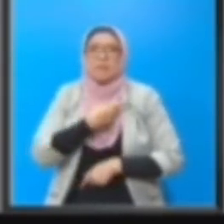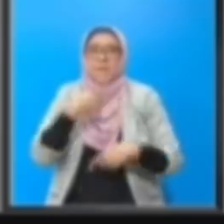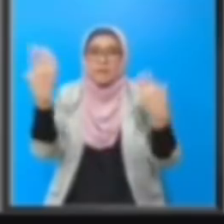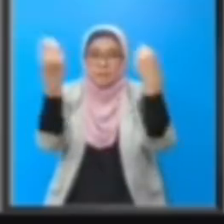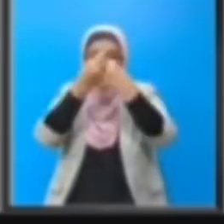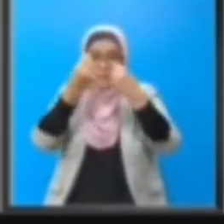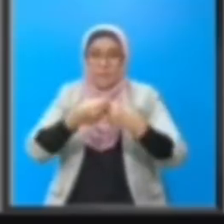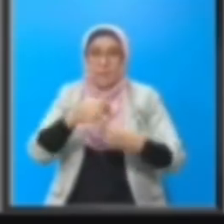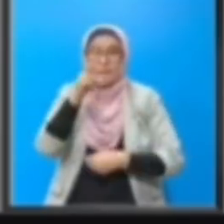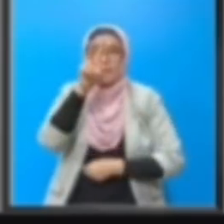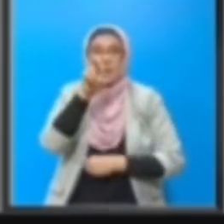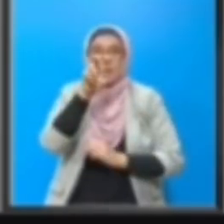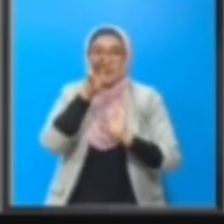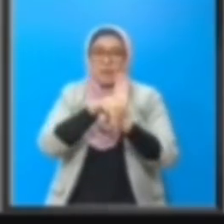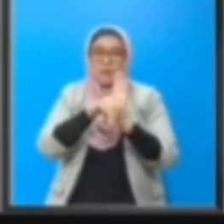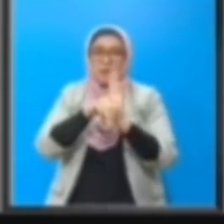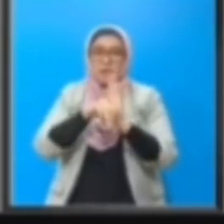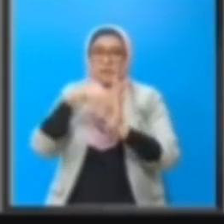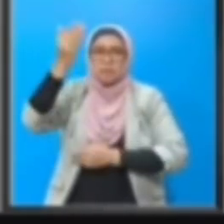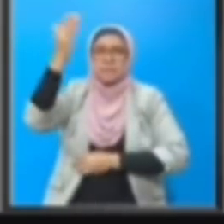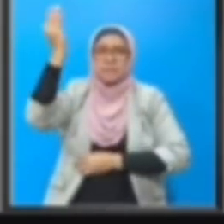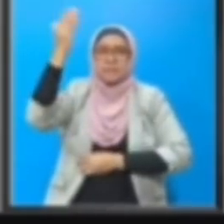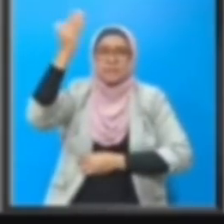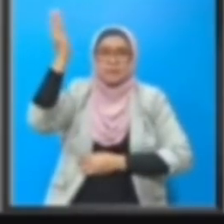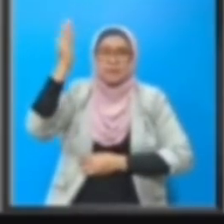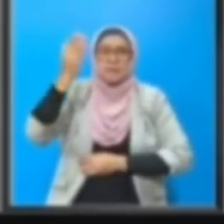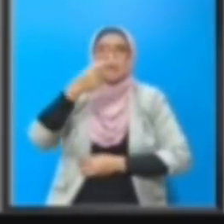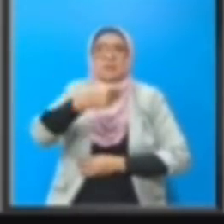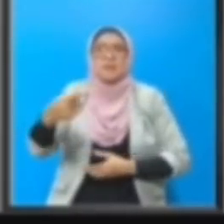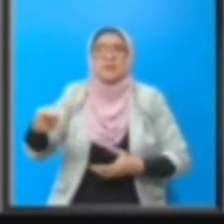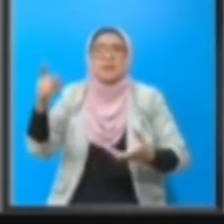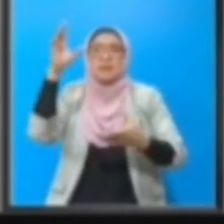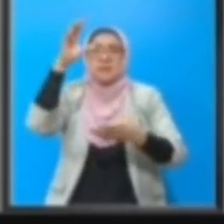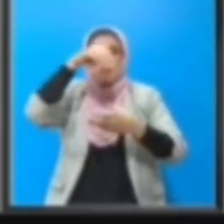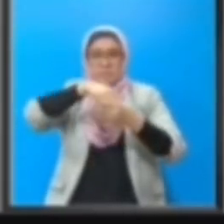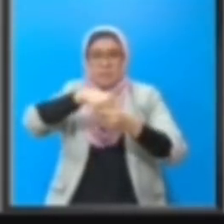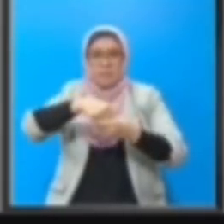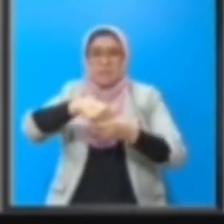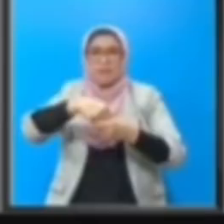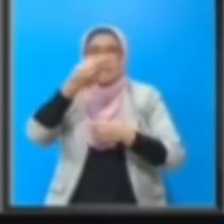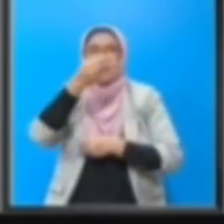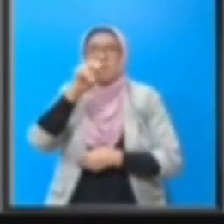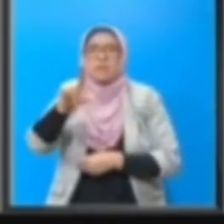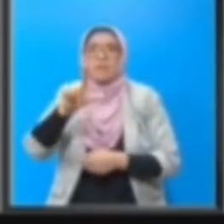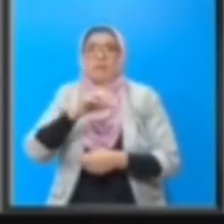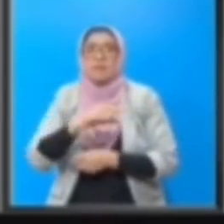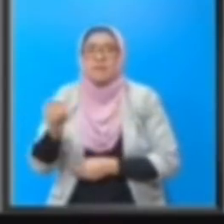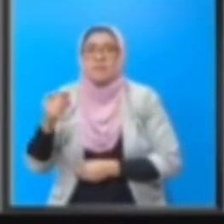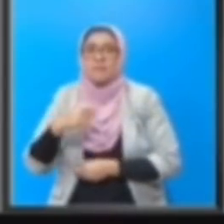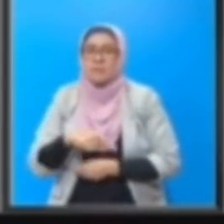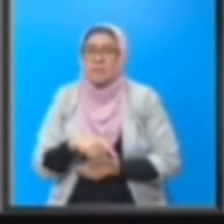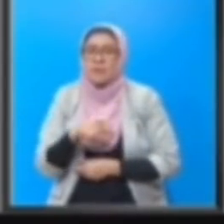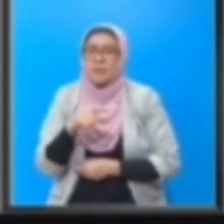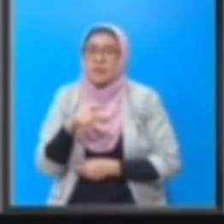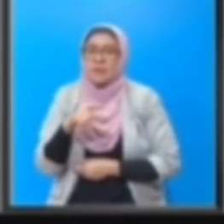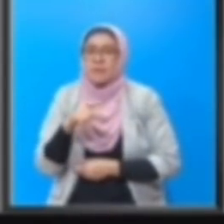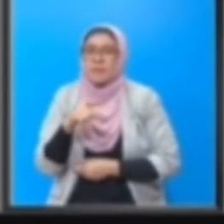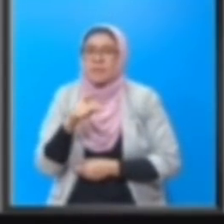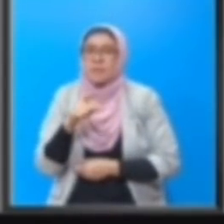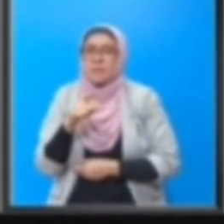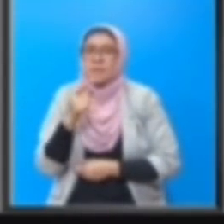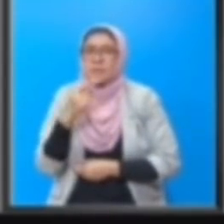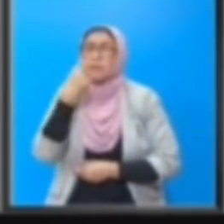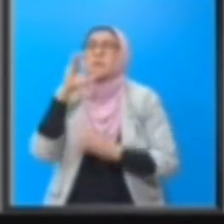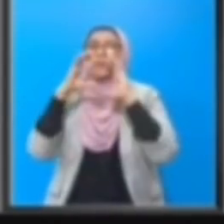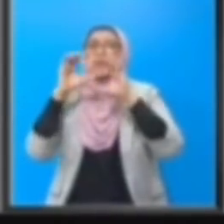minit tadi kita berbahas perkara-perkara tersebut telah dibangkitkan termasuk peraturan 47 tadi. Sehingga sekarang dia sudah minta maaf.